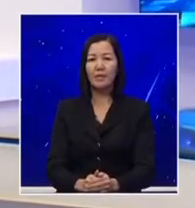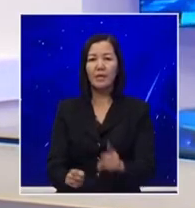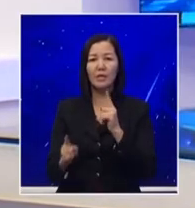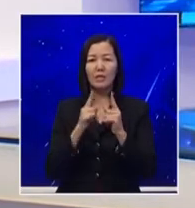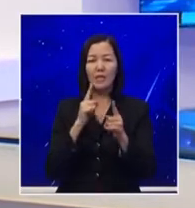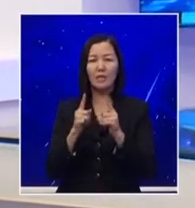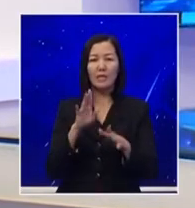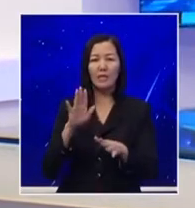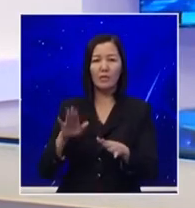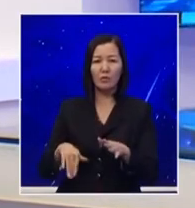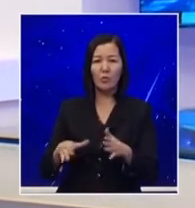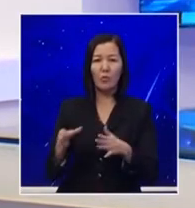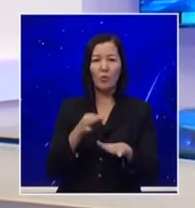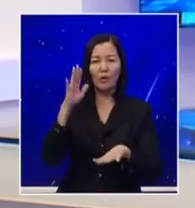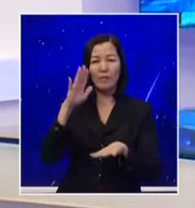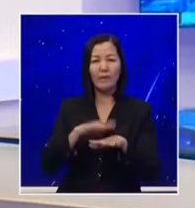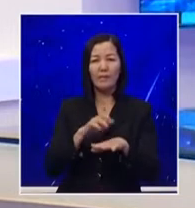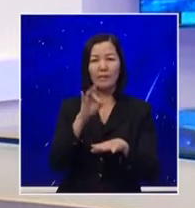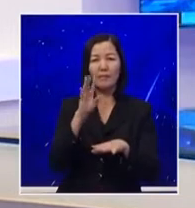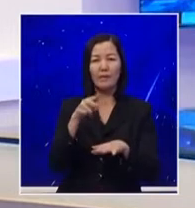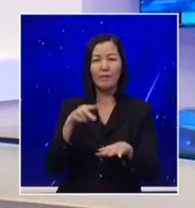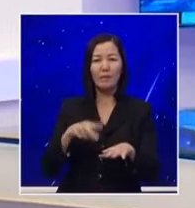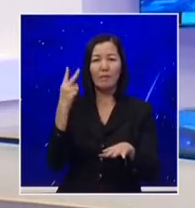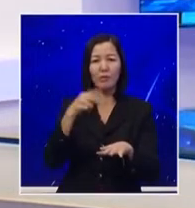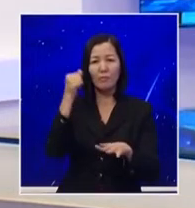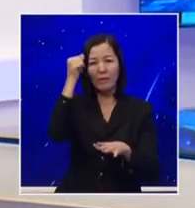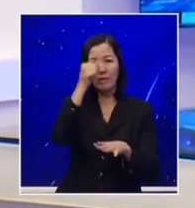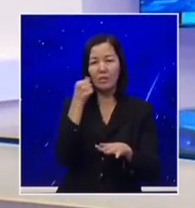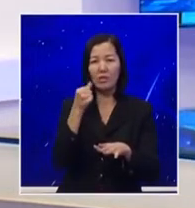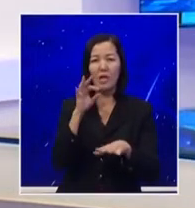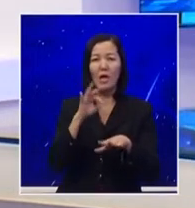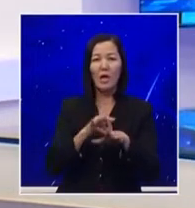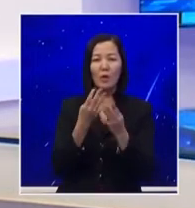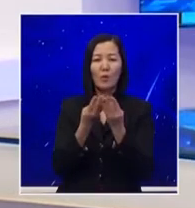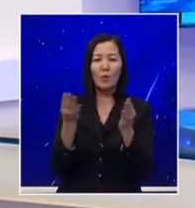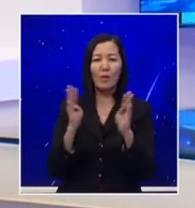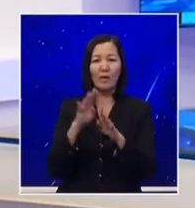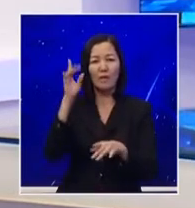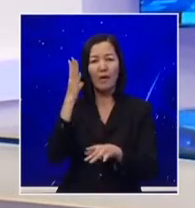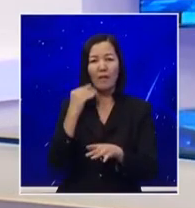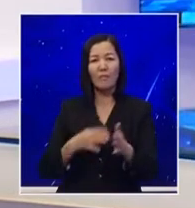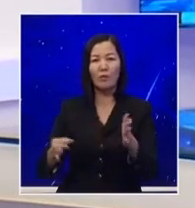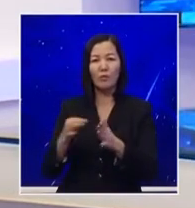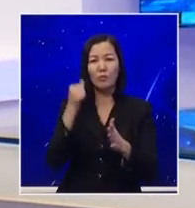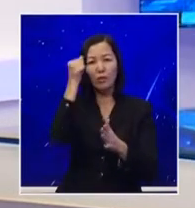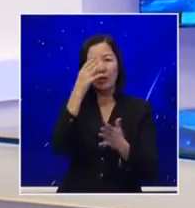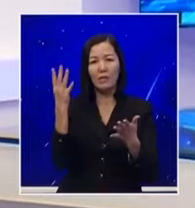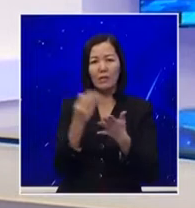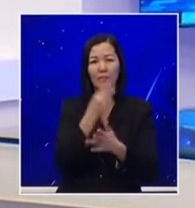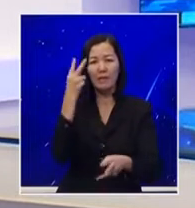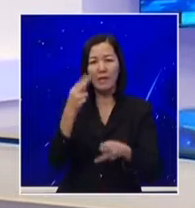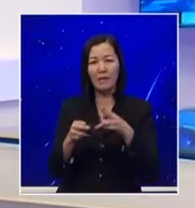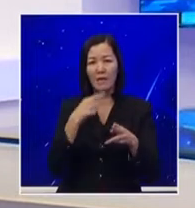Селекторлық жиыннан соң өңір басшысы Амандық Баталов 2020 жыл пандемияға қарамастан Алматы облысы жылды табысты аяқтағанын